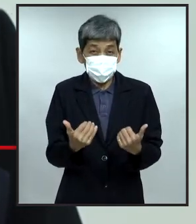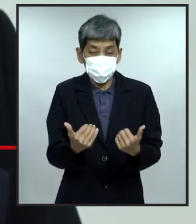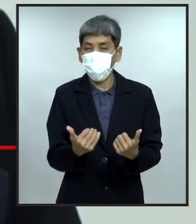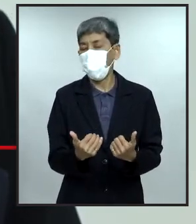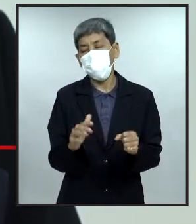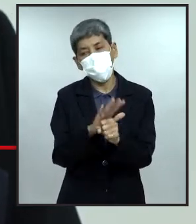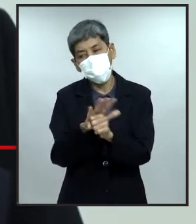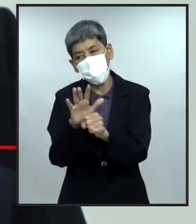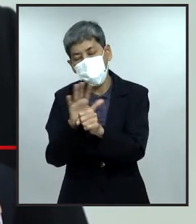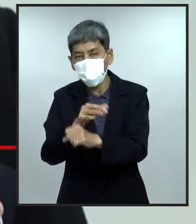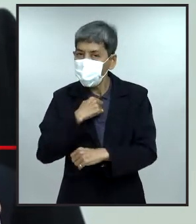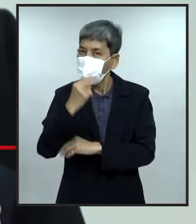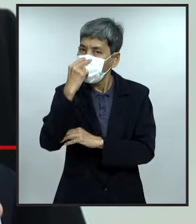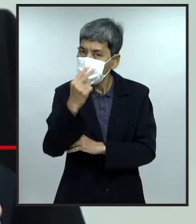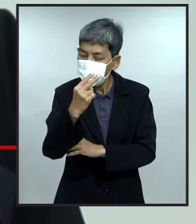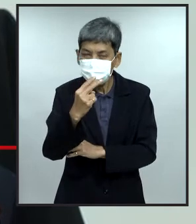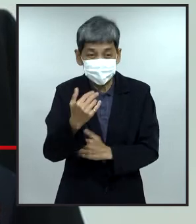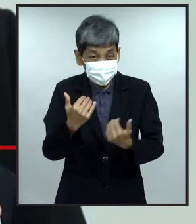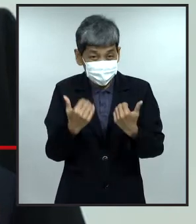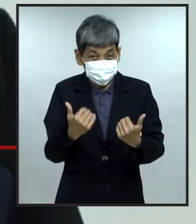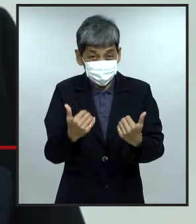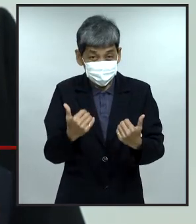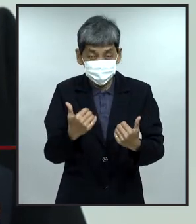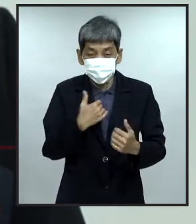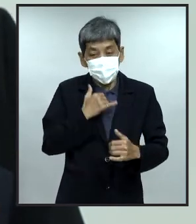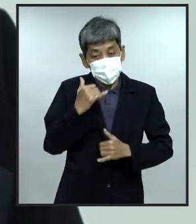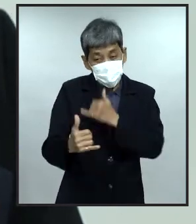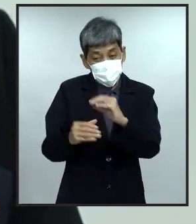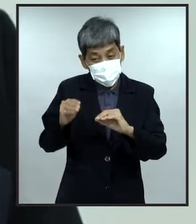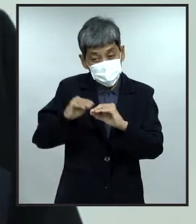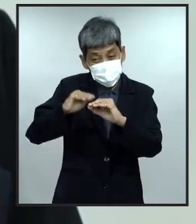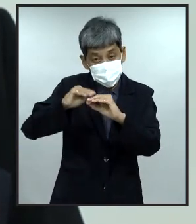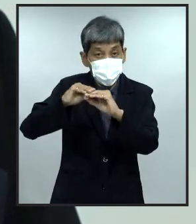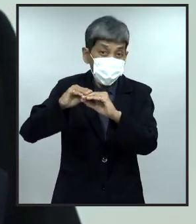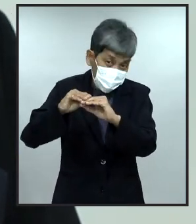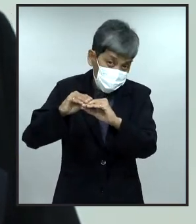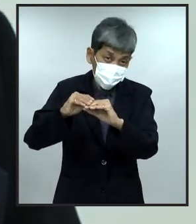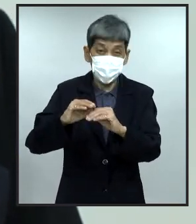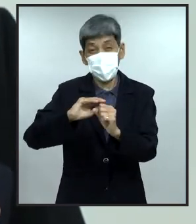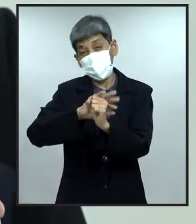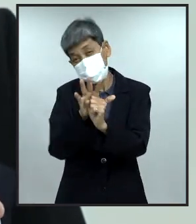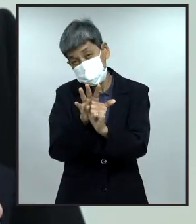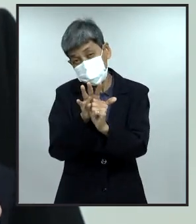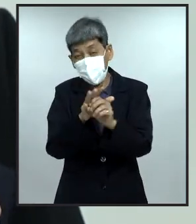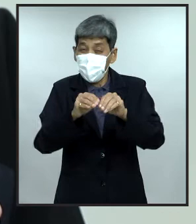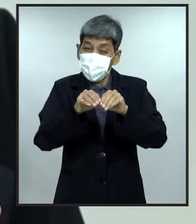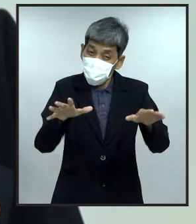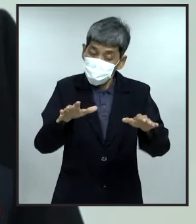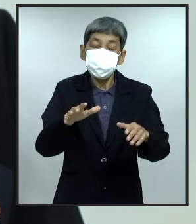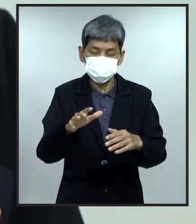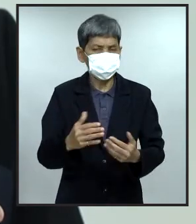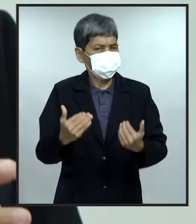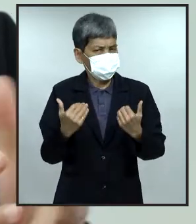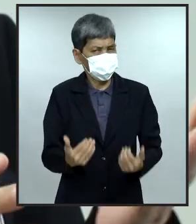งเราก็ประเมินว่าในกรณีที่จะมาอีกนะครับหรือมันจะเกิดขึ้นอีกเนี่ยเพราะว่าตอน